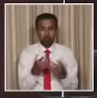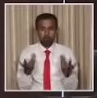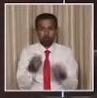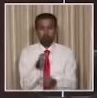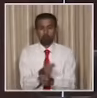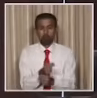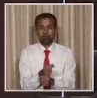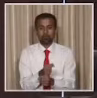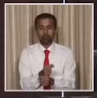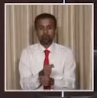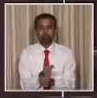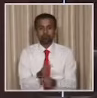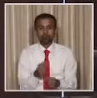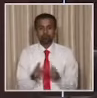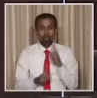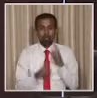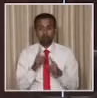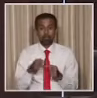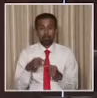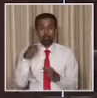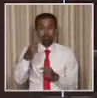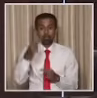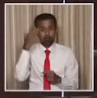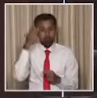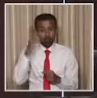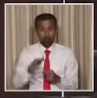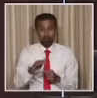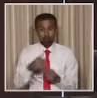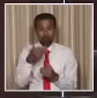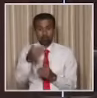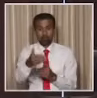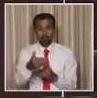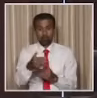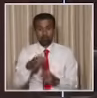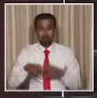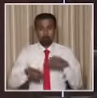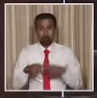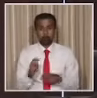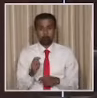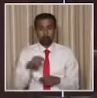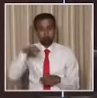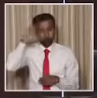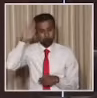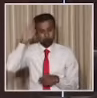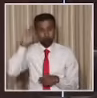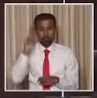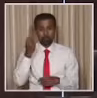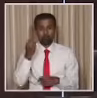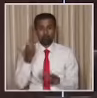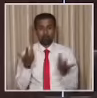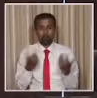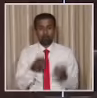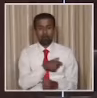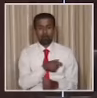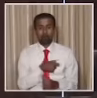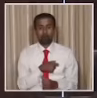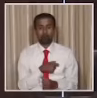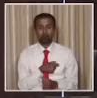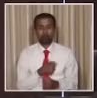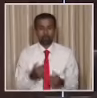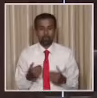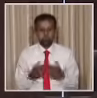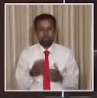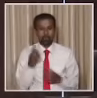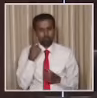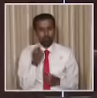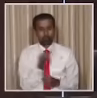ආණ්ඩුවක්. ඒ නිසා අද කතා කරන හැට අනාගතයක් ගැන මෙතුමා මැතිවරණයකින් ඉතිහාසයේ මෙතුවක් කාලයක් දිනපු නැති නායකයෙක්. ඒ නිසා අපි දන්නවා